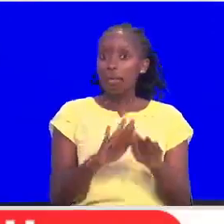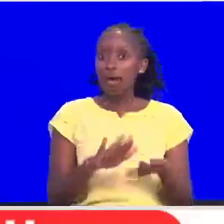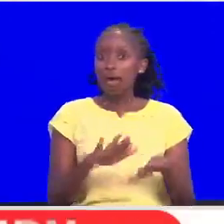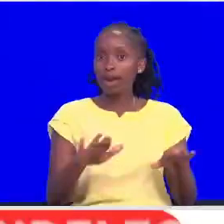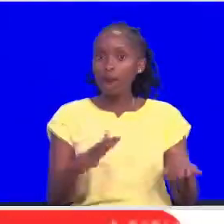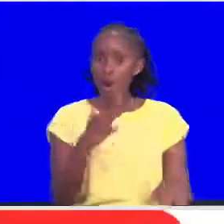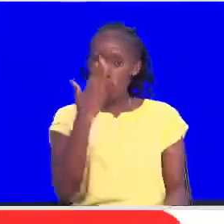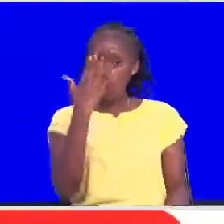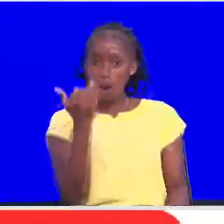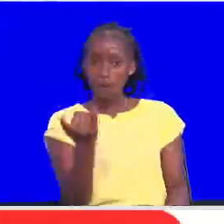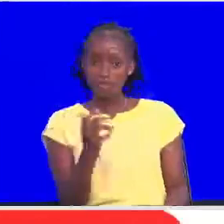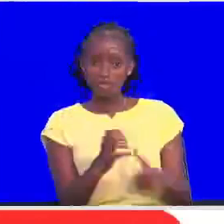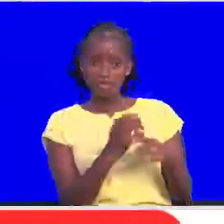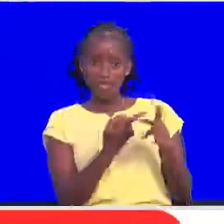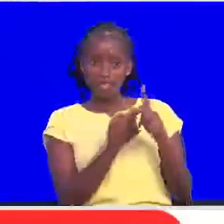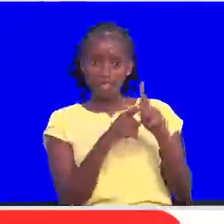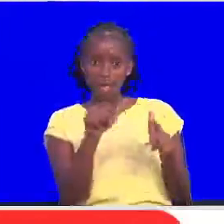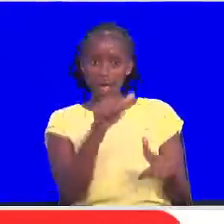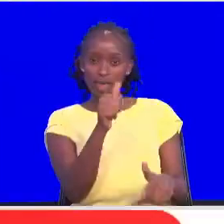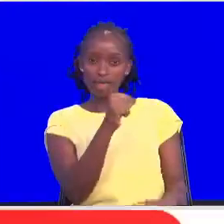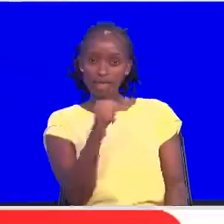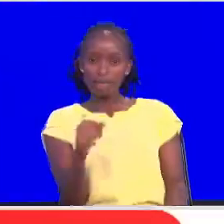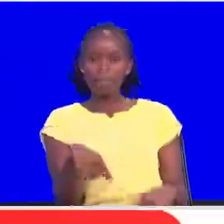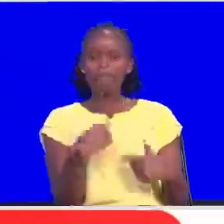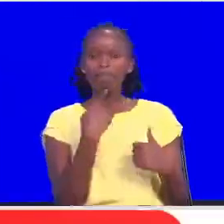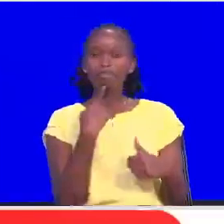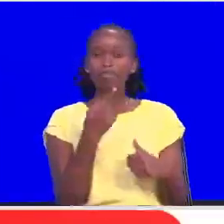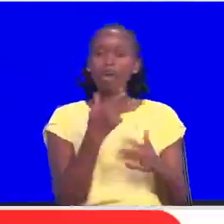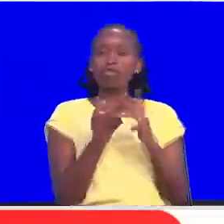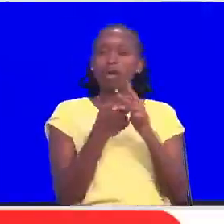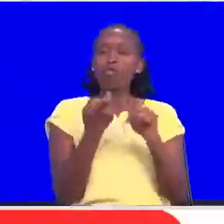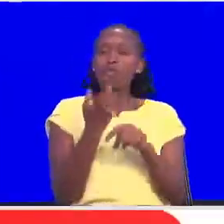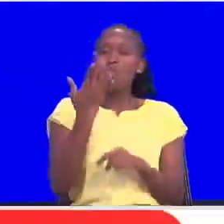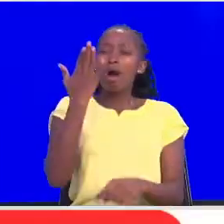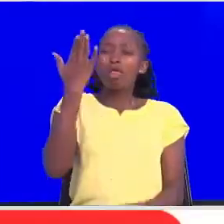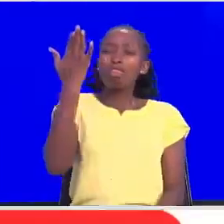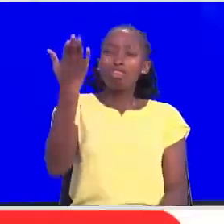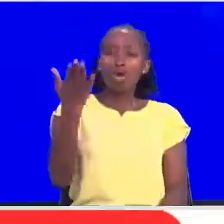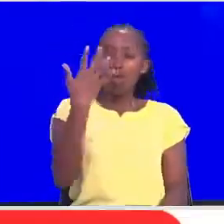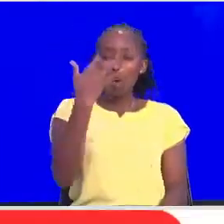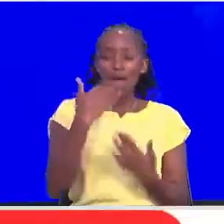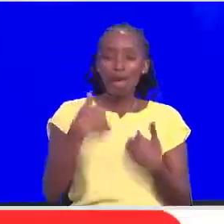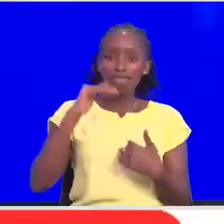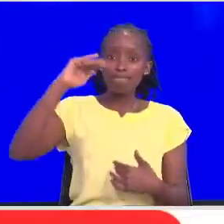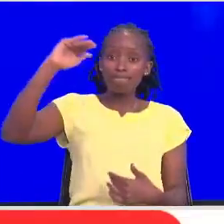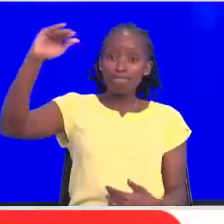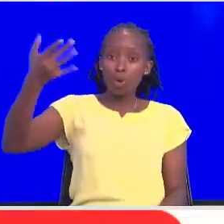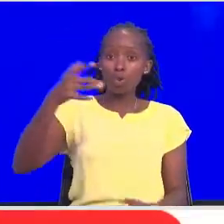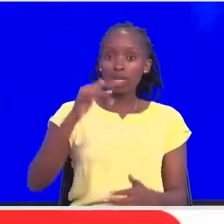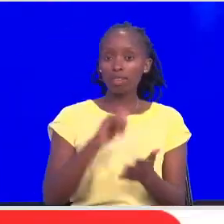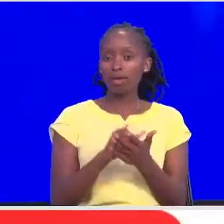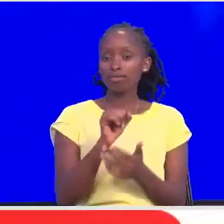actually hata kuanza pandini mimi nilisema ianze pandini. Maana huu ndiye mlima, pandini kuna temporary kidogo.